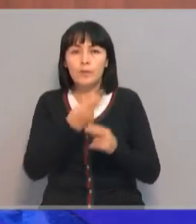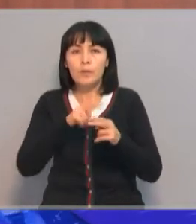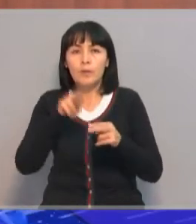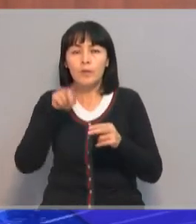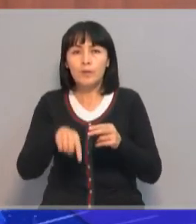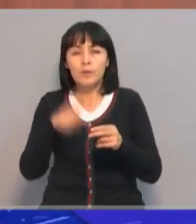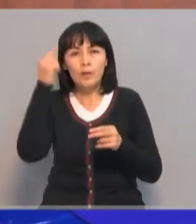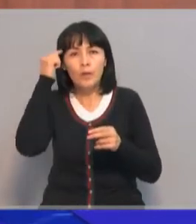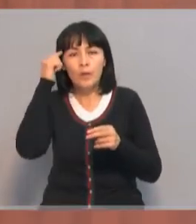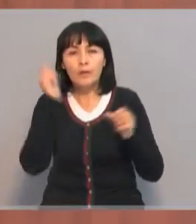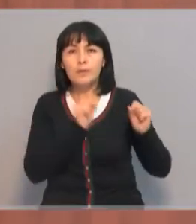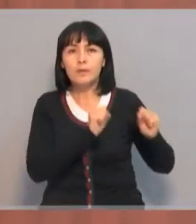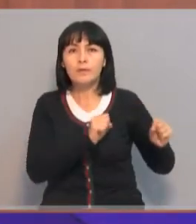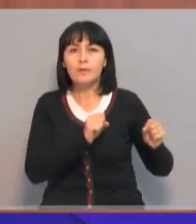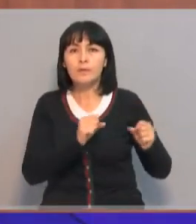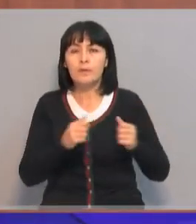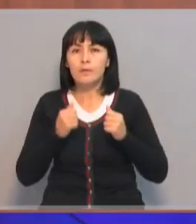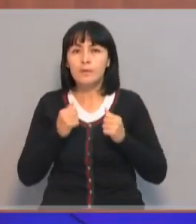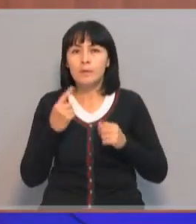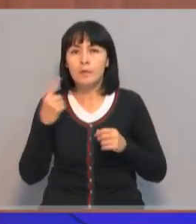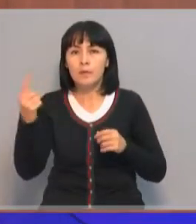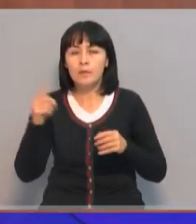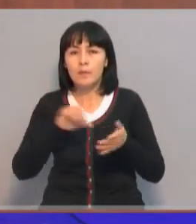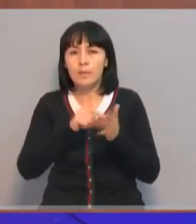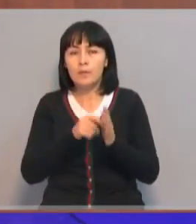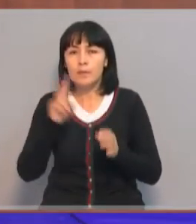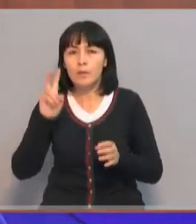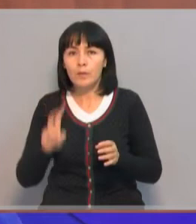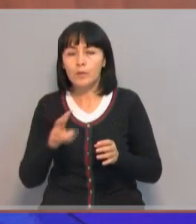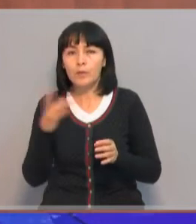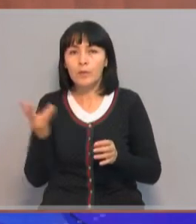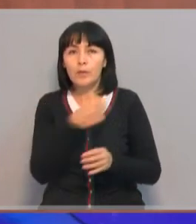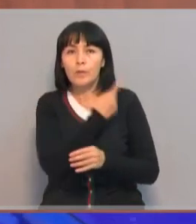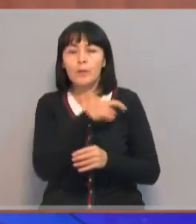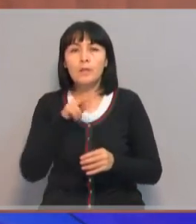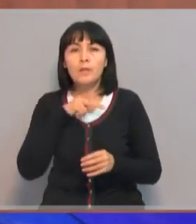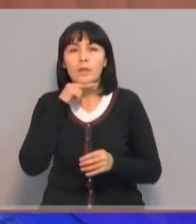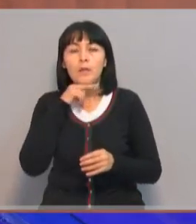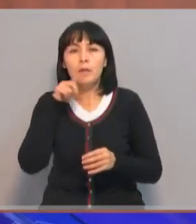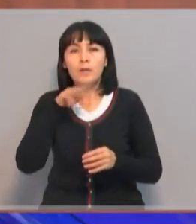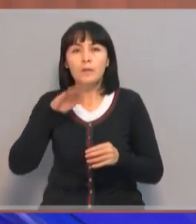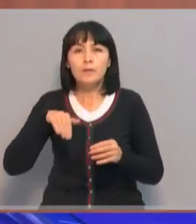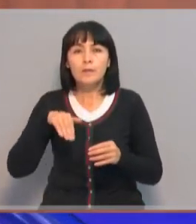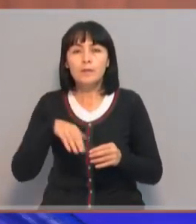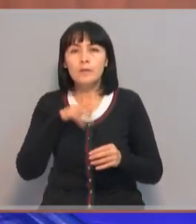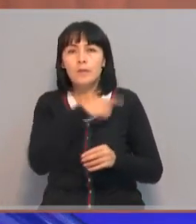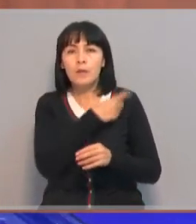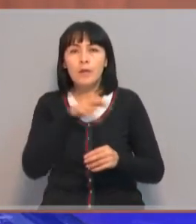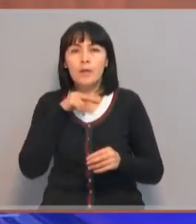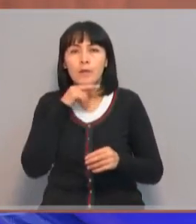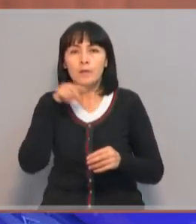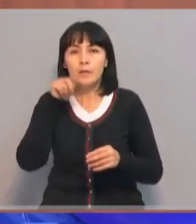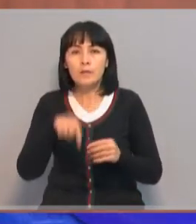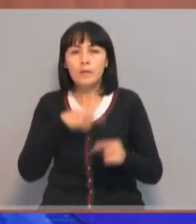будет учитываться соблюдение физического дистанцирования в помещении для проведения медицинского наблюдения. Последующее меднаблюдение проводится в